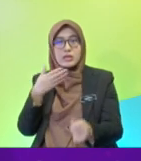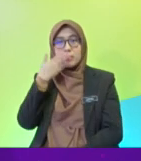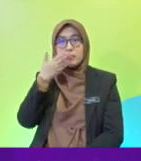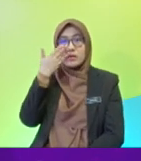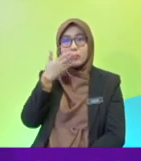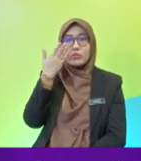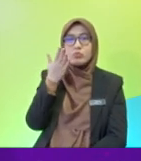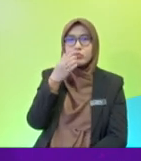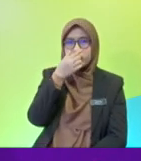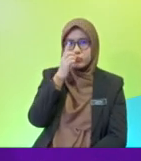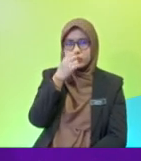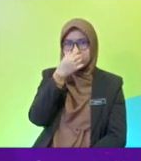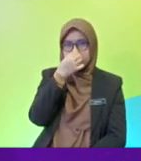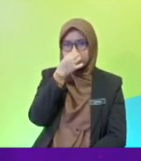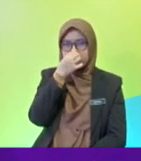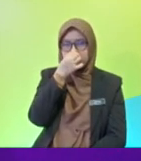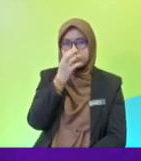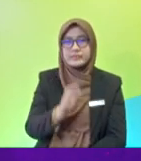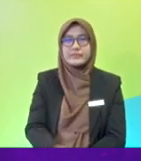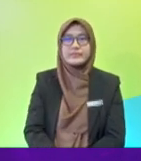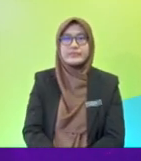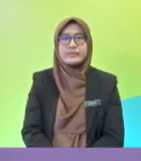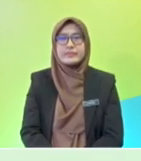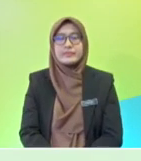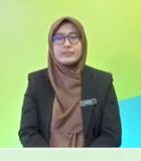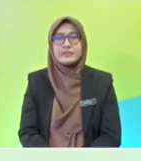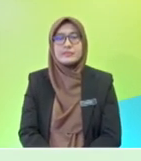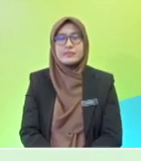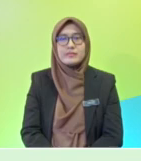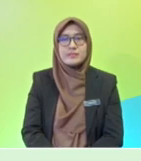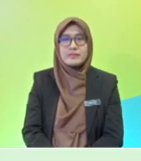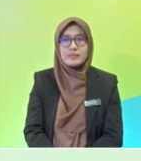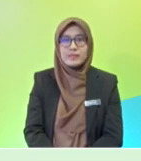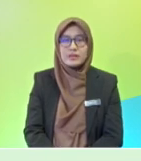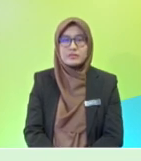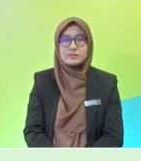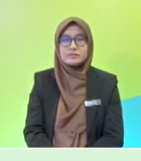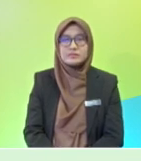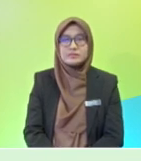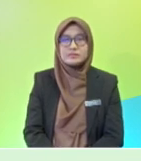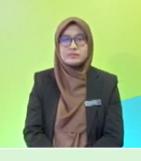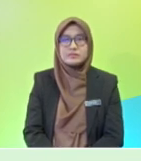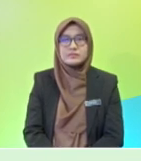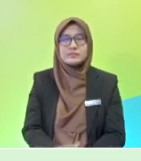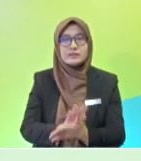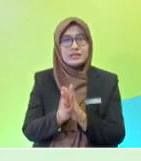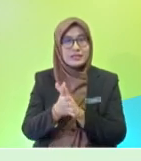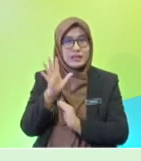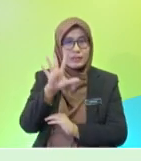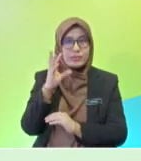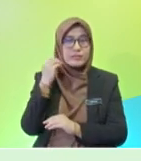sampah dibuang ke dalam tong sampah untuk mengelakkan bau busuk jadi 5 bintang juga